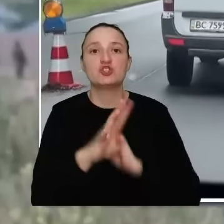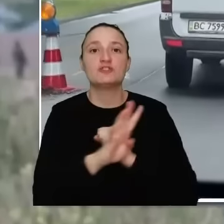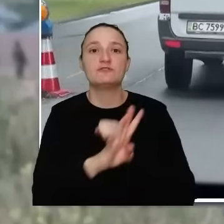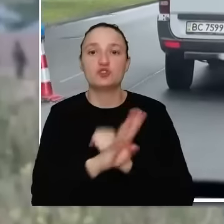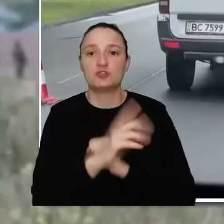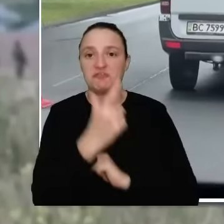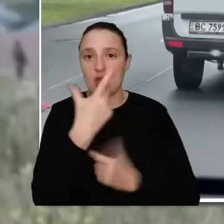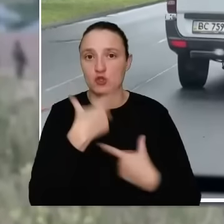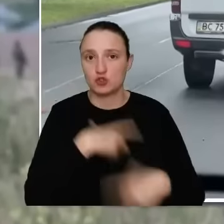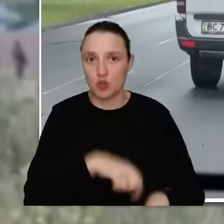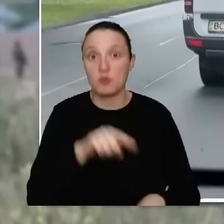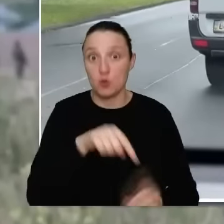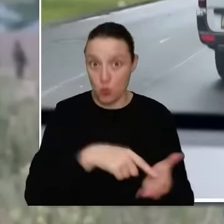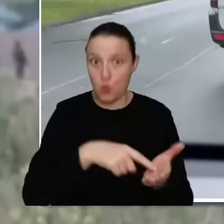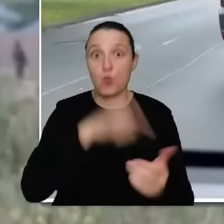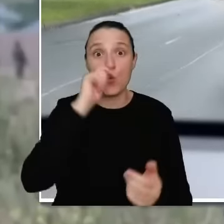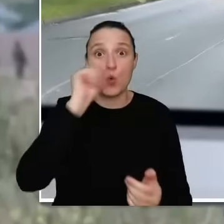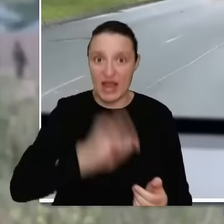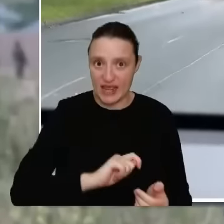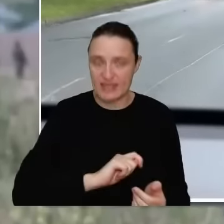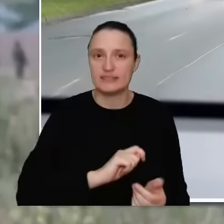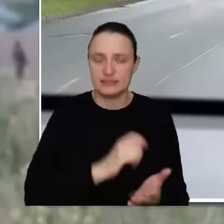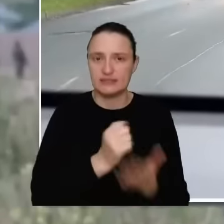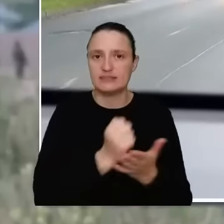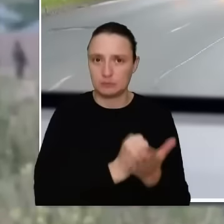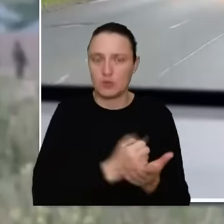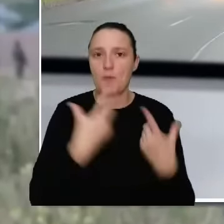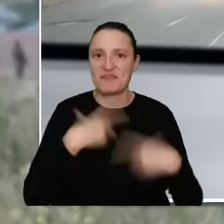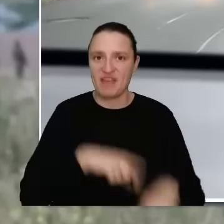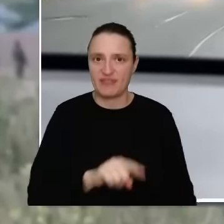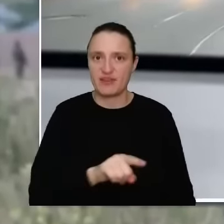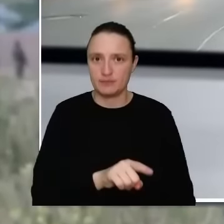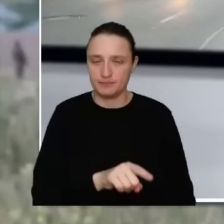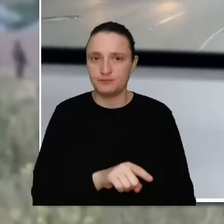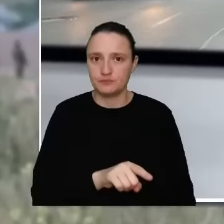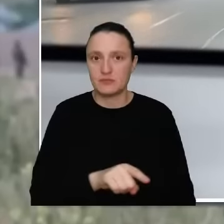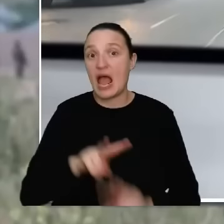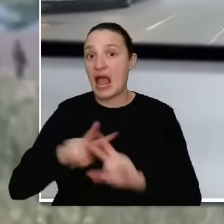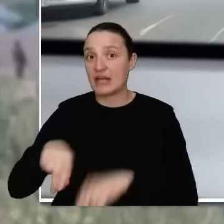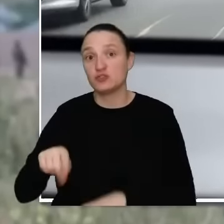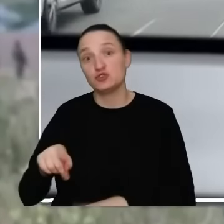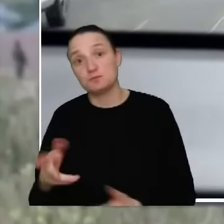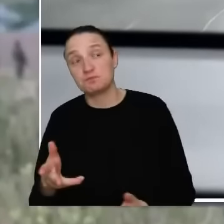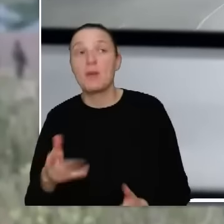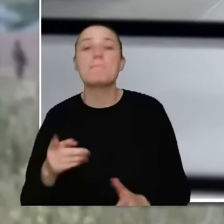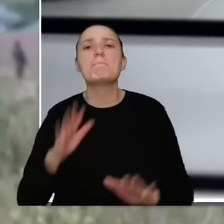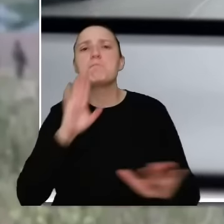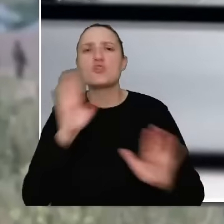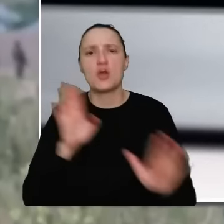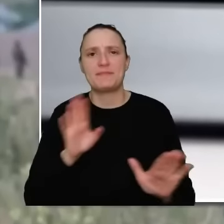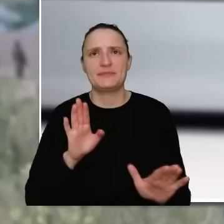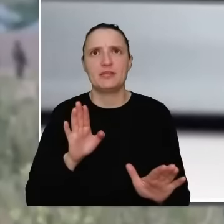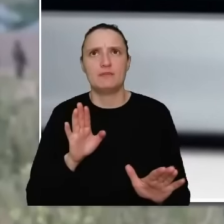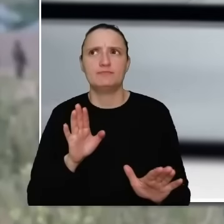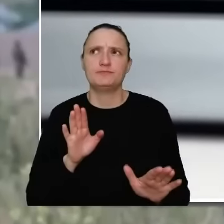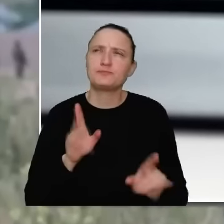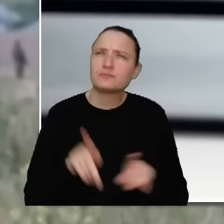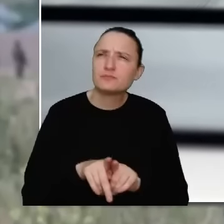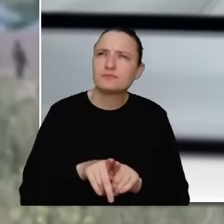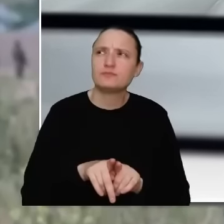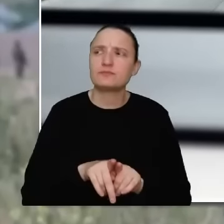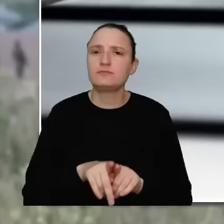2292 czy 93 osoby miały obywatelstwo ukraińskie. Podobna relacja, ale tu mówimy